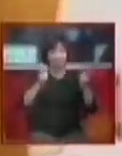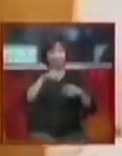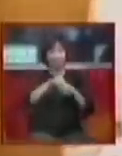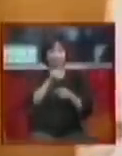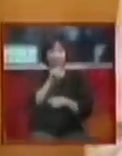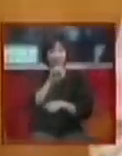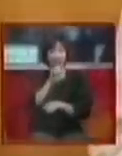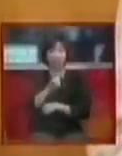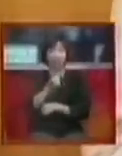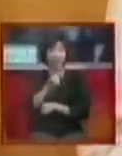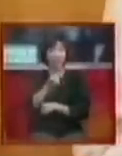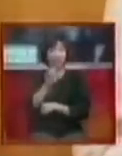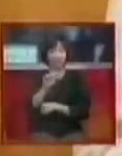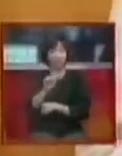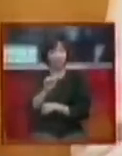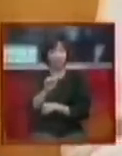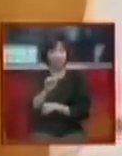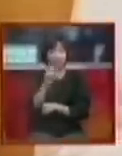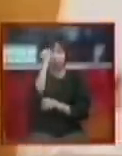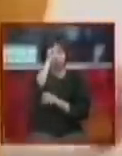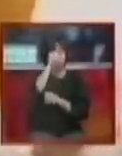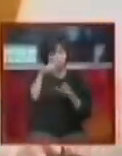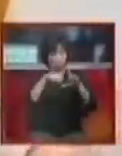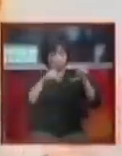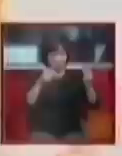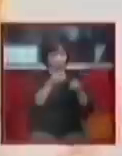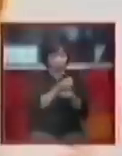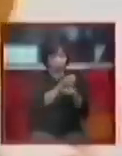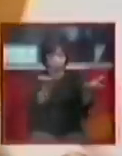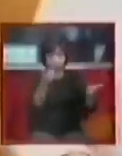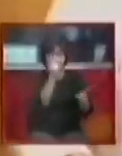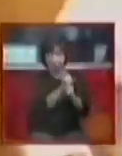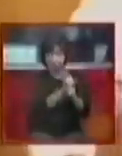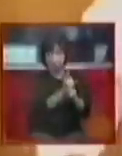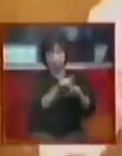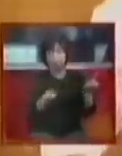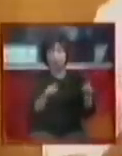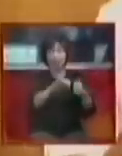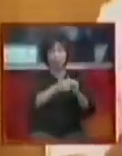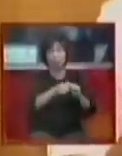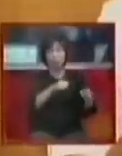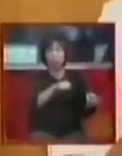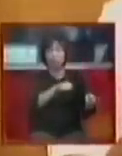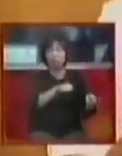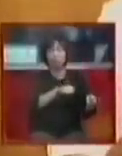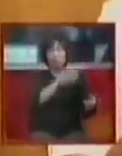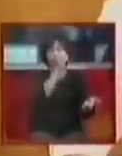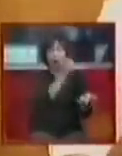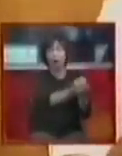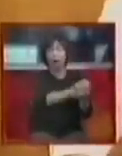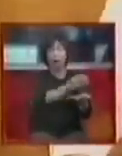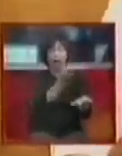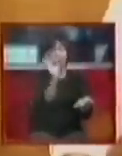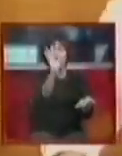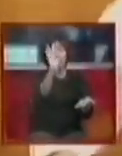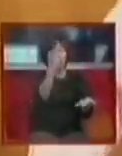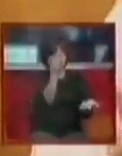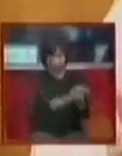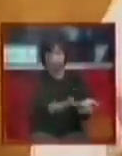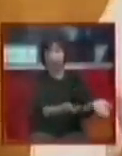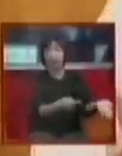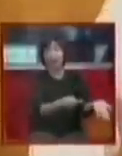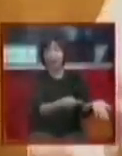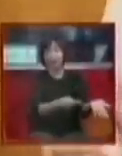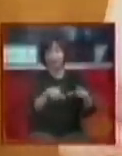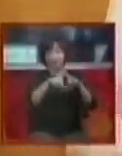testa, nagpamudmod ng mga scholarship voucher. Ang problema, wala palang nakalaang pondo para rito. Natural, tatalbog